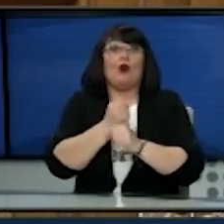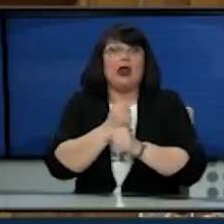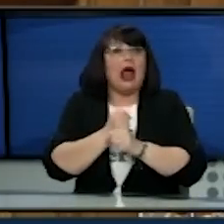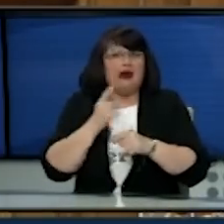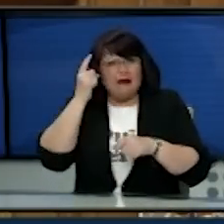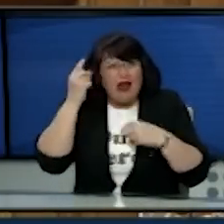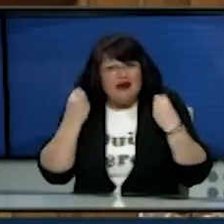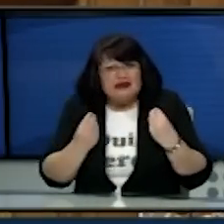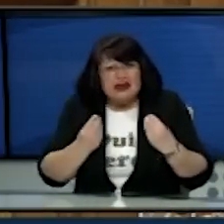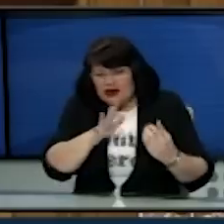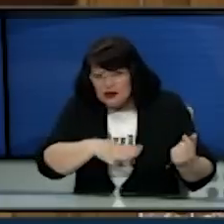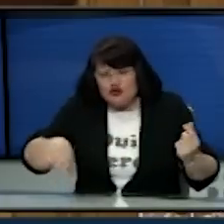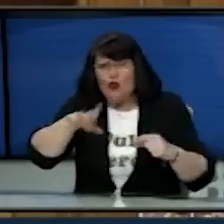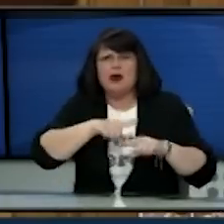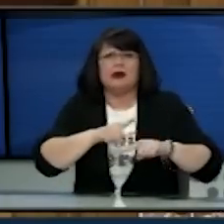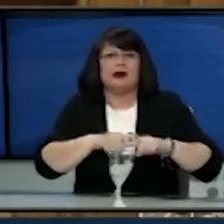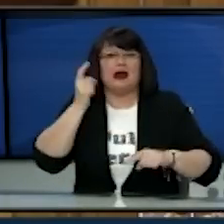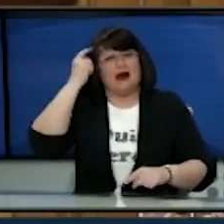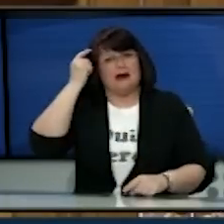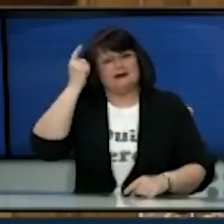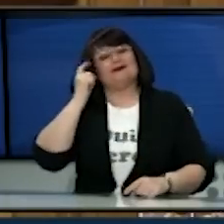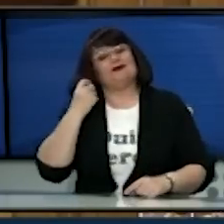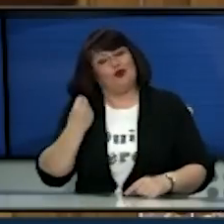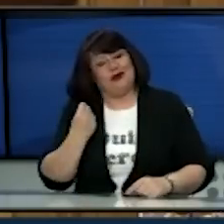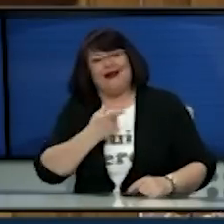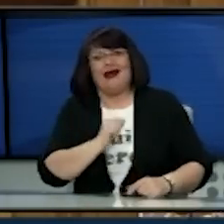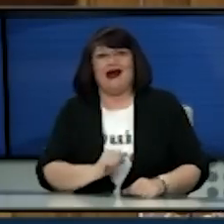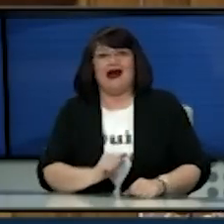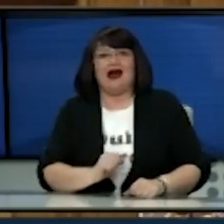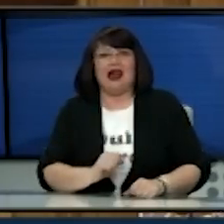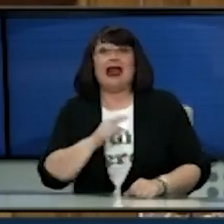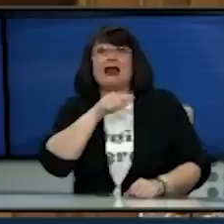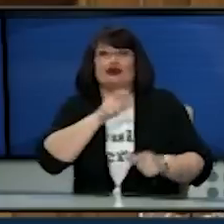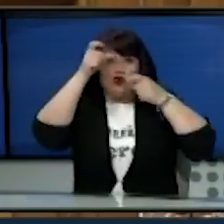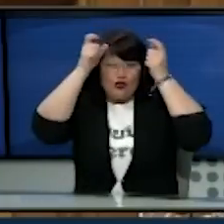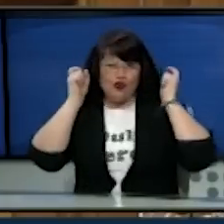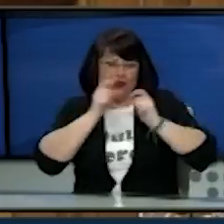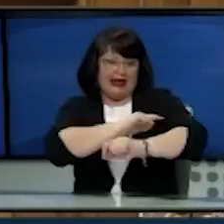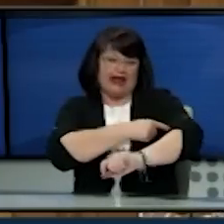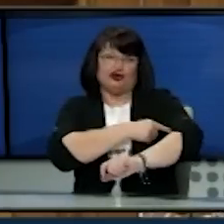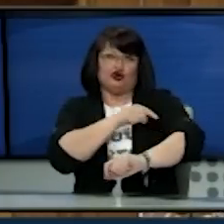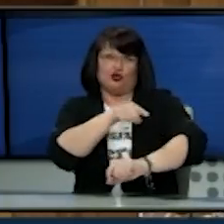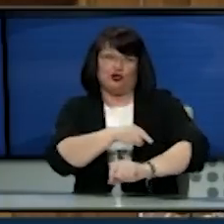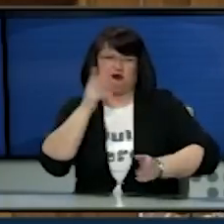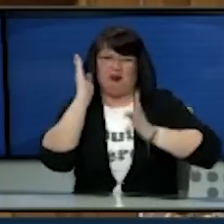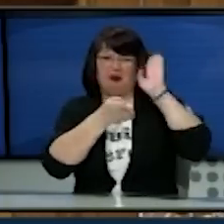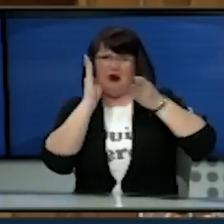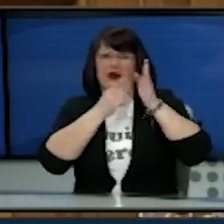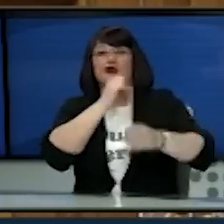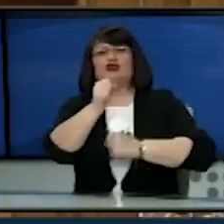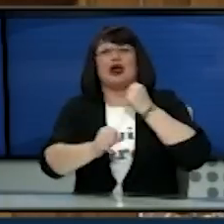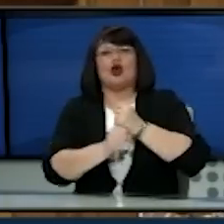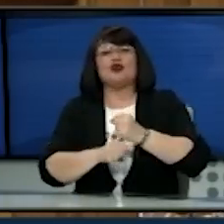Ελλάδας. Ξέρετε πολύ καλά. Γι' αυτό και τους υγειονομικούς που τους λαιλατίσατε τόσα